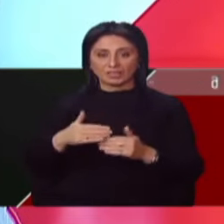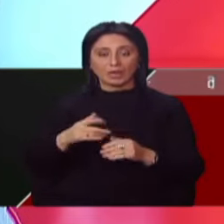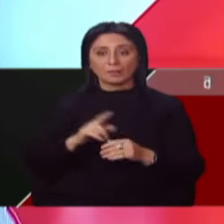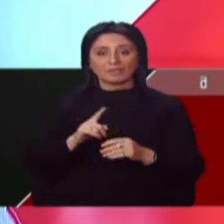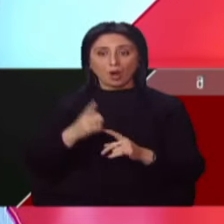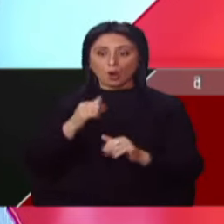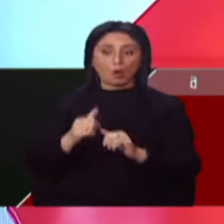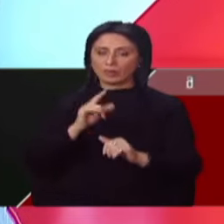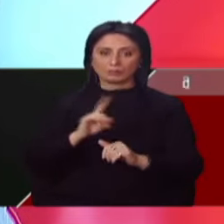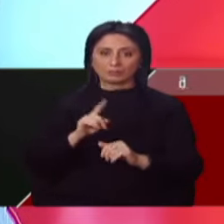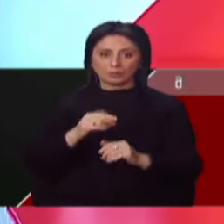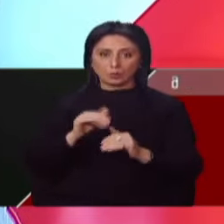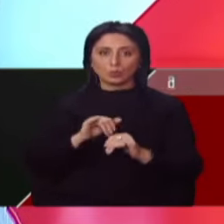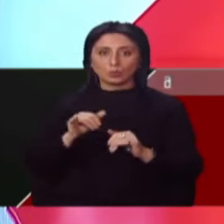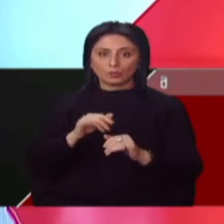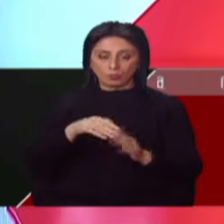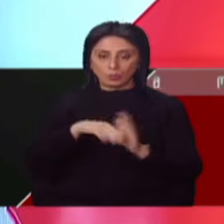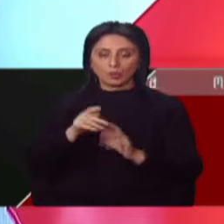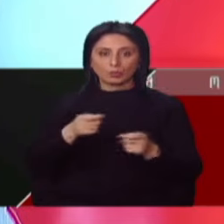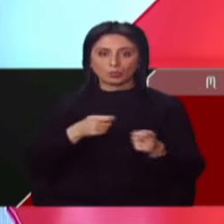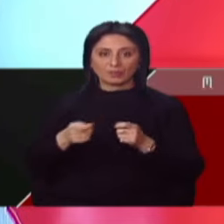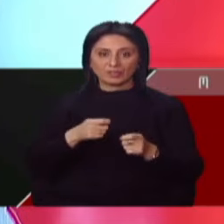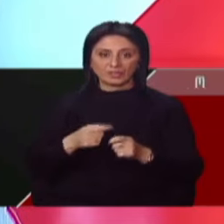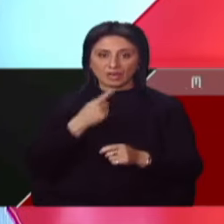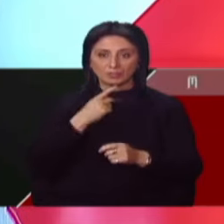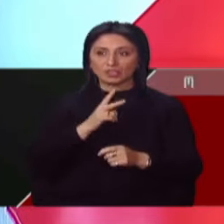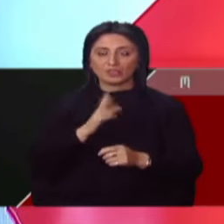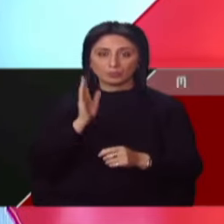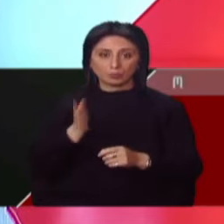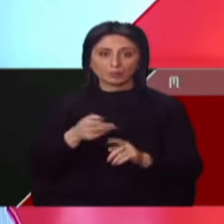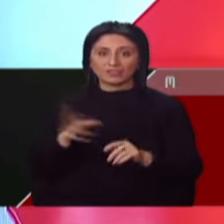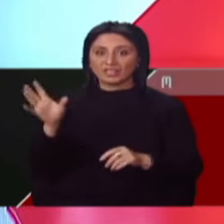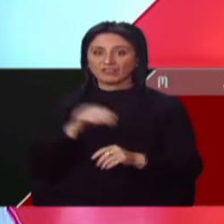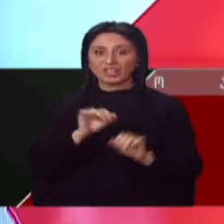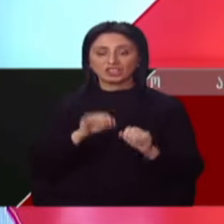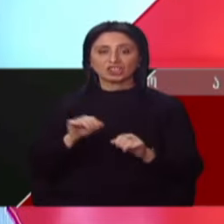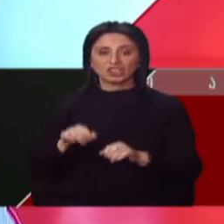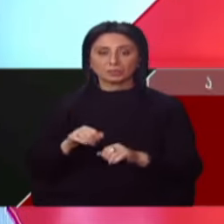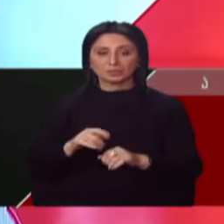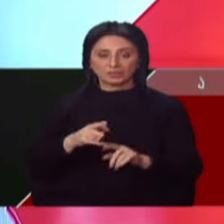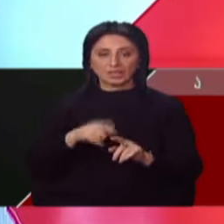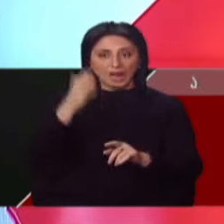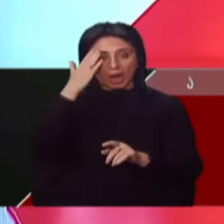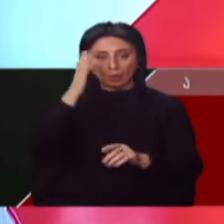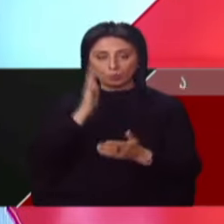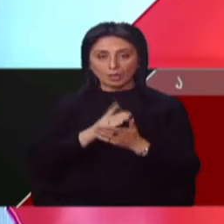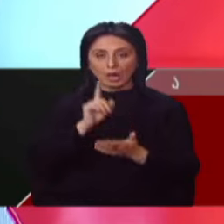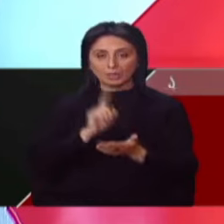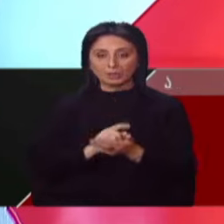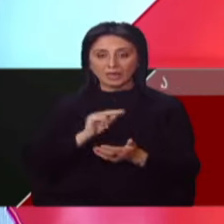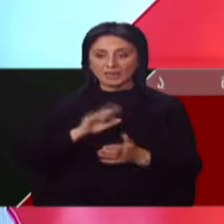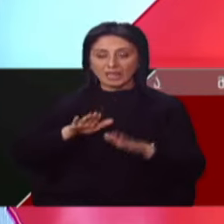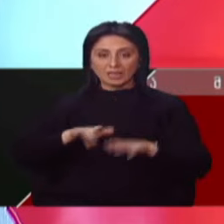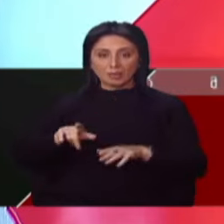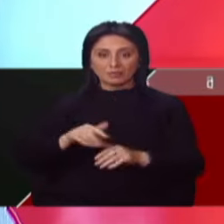სათქმელია, მთავრობას ვის შეუძლია უკეთო ხელმძღვანელოს, გამიჭირდება ამის თქმა, იმიტომ რომ ყველა შესაძლებლობა და უნარი, რაც აუცილებელია ამ